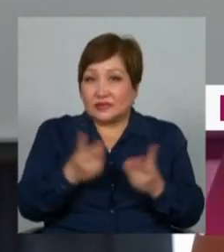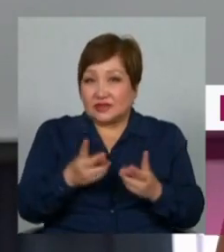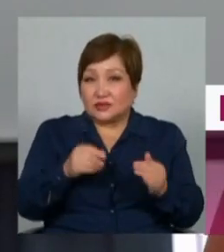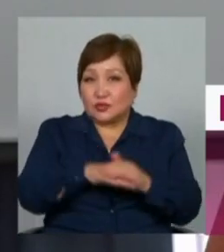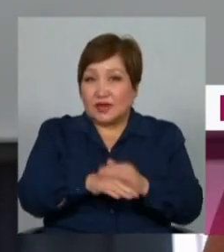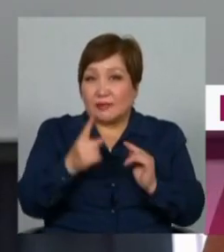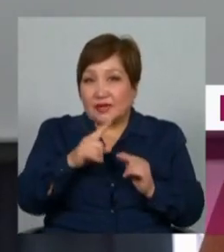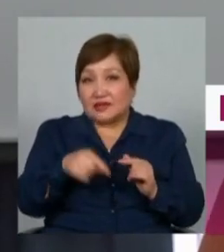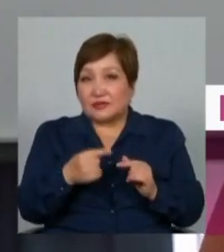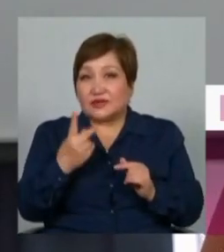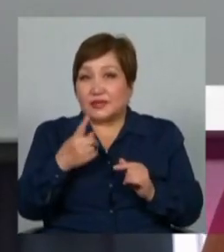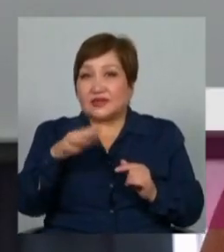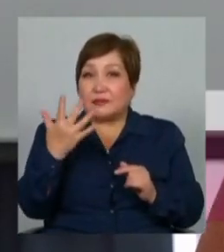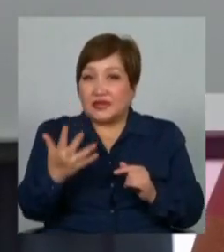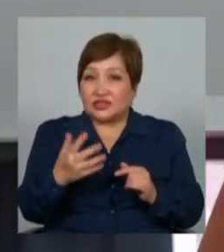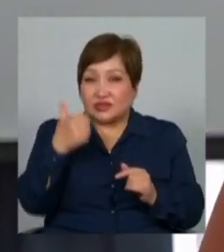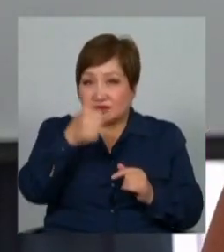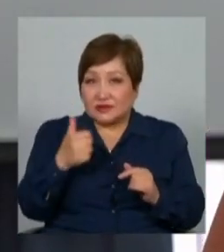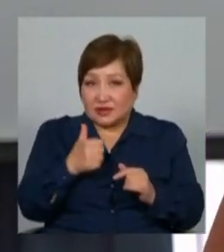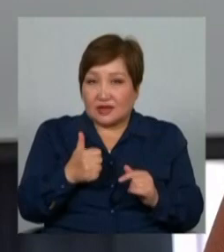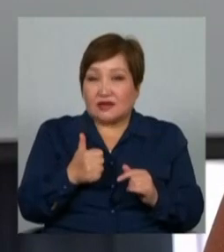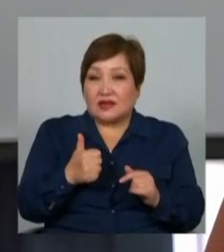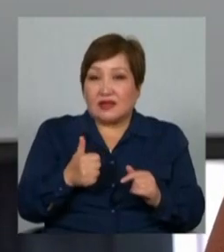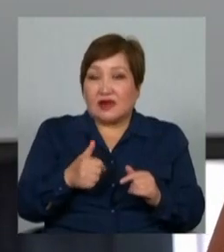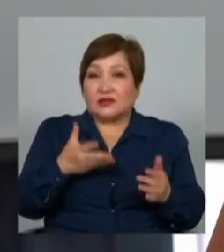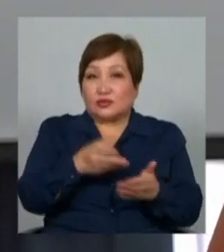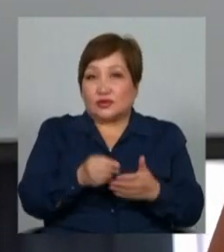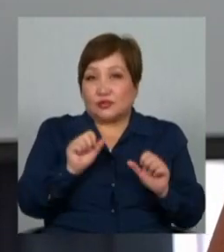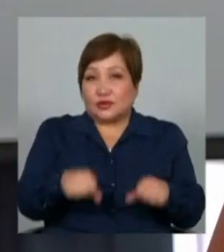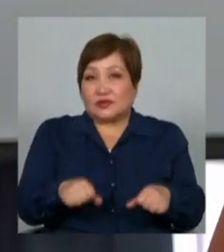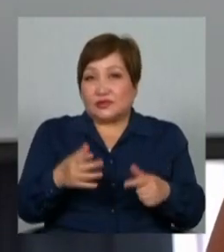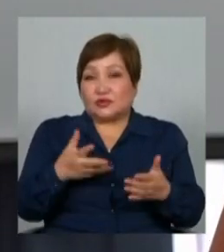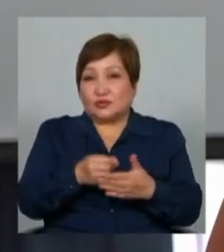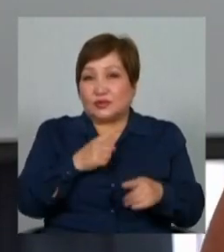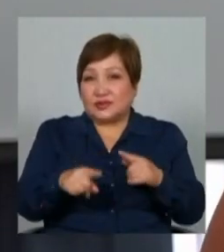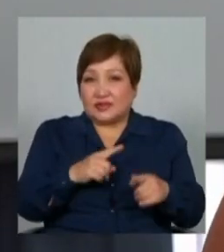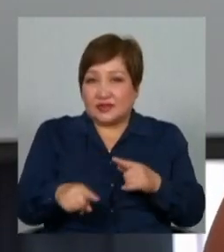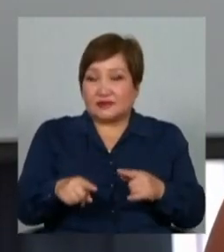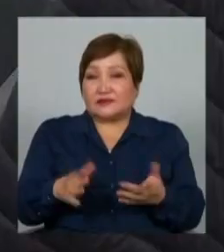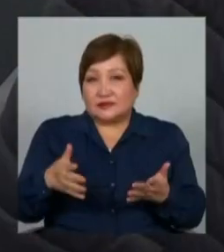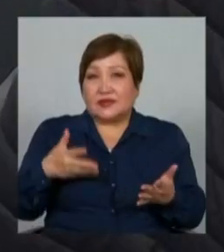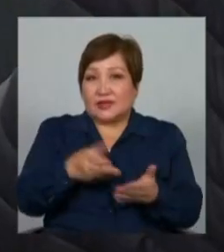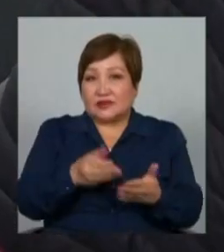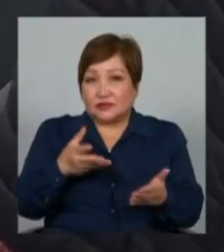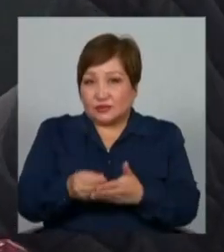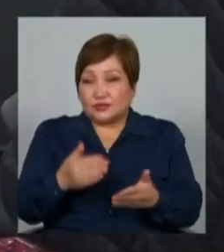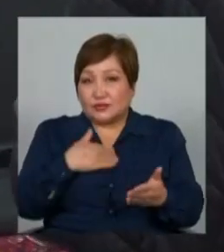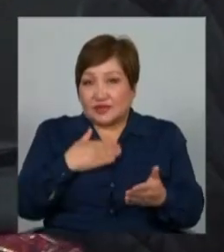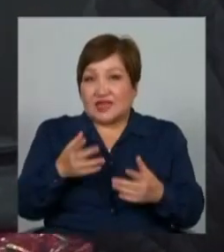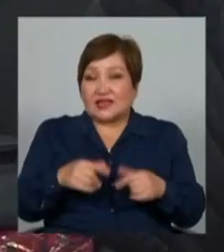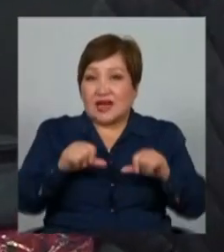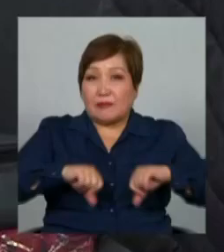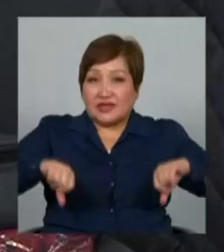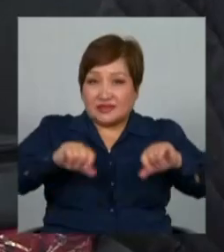жылға бөлуге болады. Мен төлемдерді тезірек жабуға тырысамын. Ол үшін араларыңыздан комиссия құруды ұсынам. Инвесторлар пайыз тұрмақ,